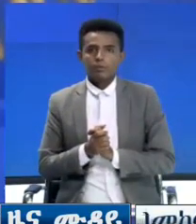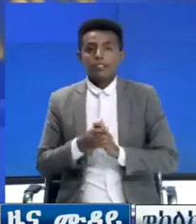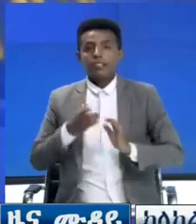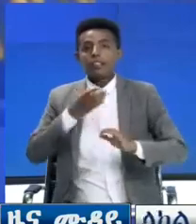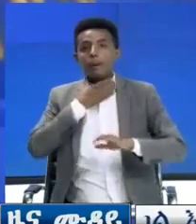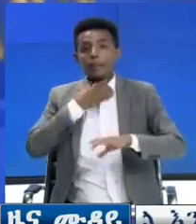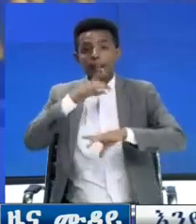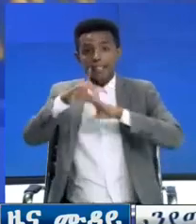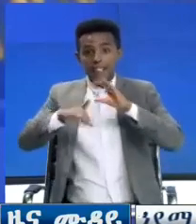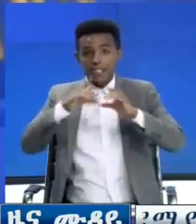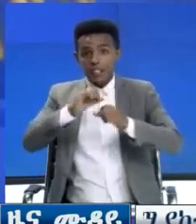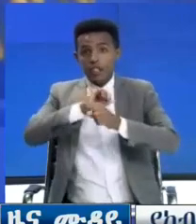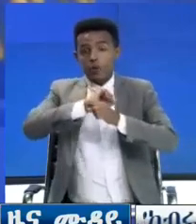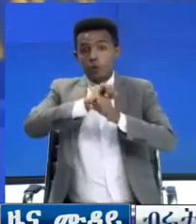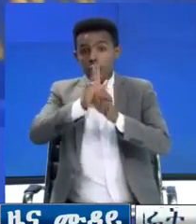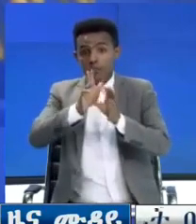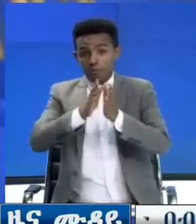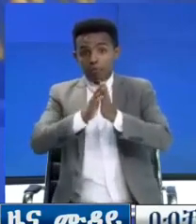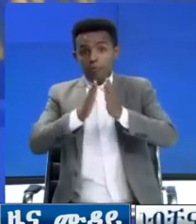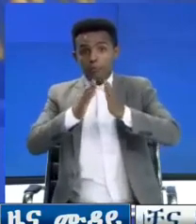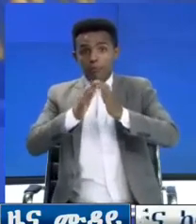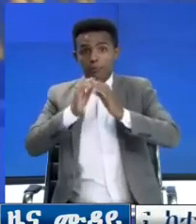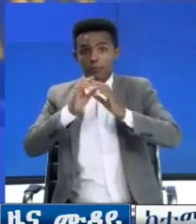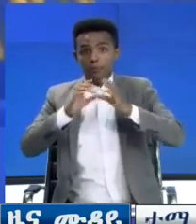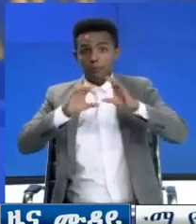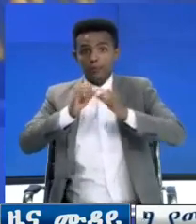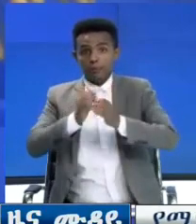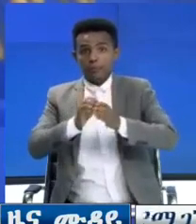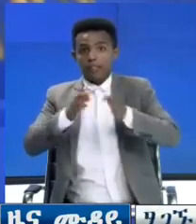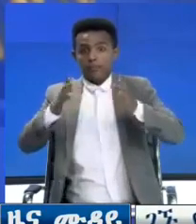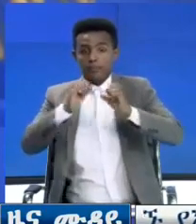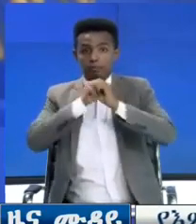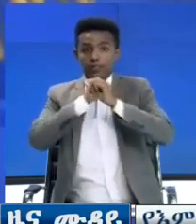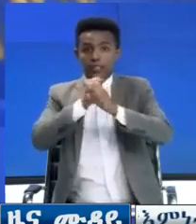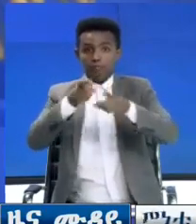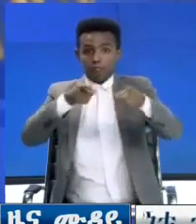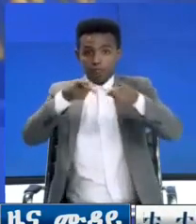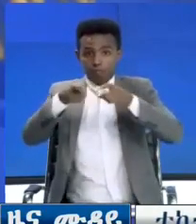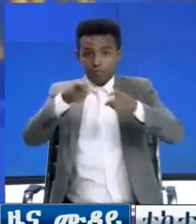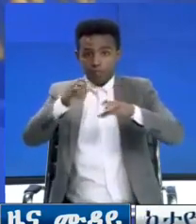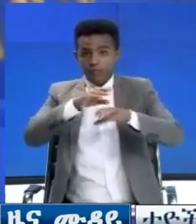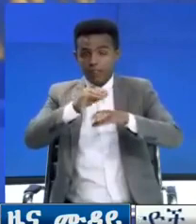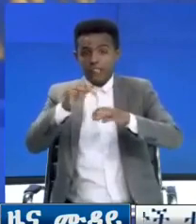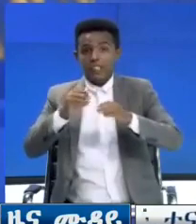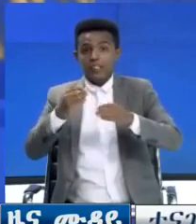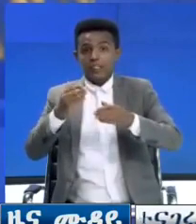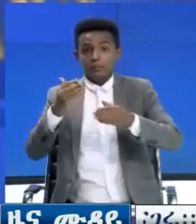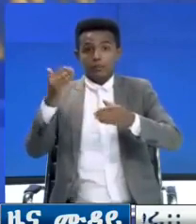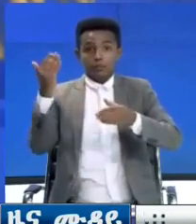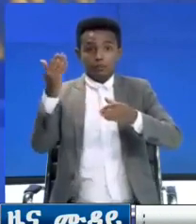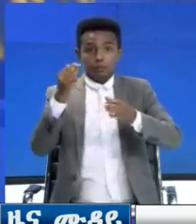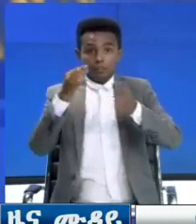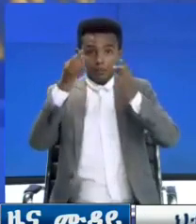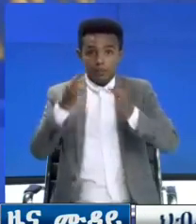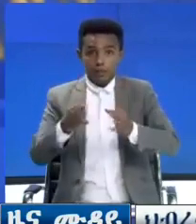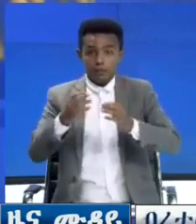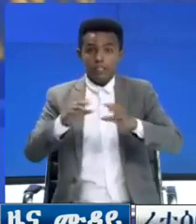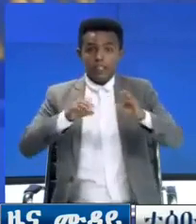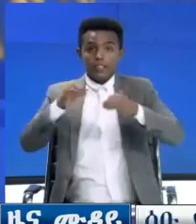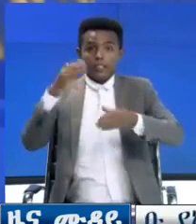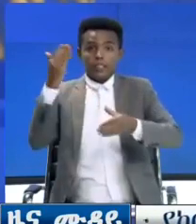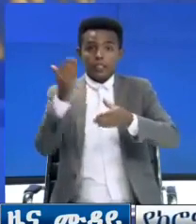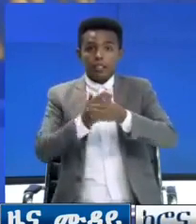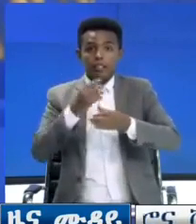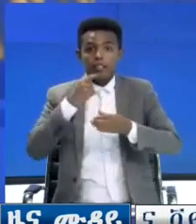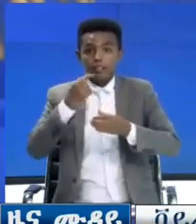የአማራ ክልል የኮሮና ቫይረስ ስርጭት መከላከልና መቆጣጠር ኮማንድ ፖስት የጣለውን የእንቅስቃሴ ገደብ አንስቷል። ይህንን በተመለከተም በባህር ዳር